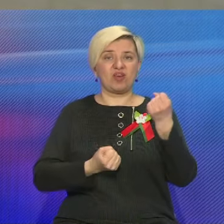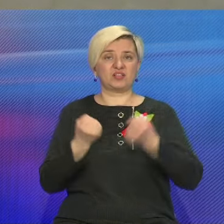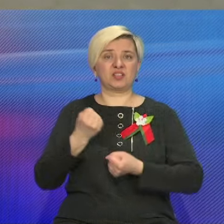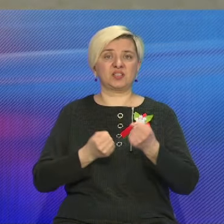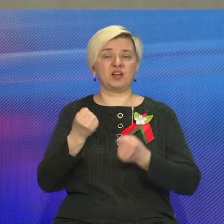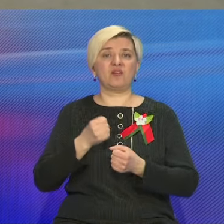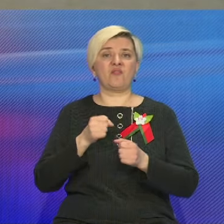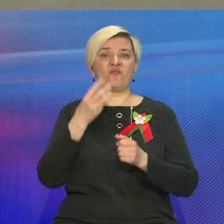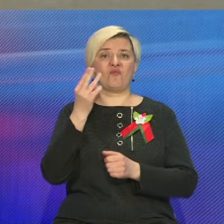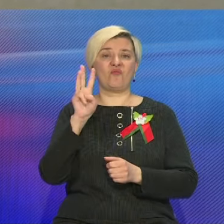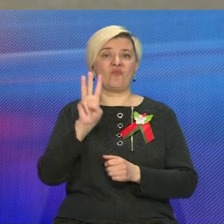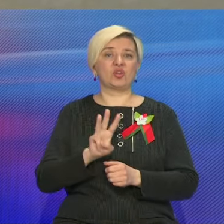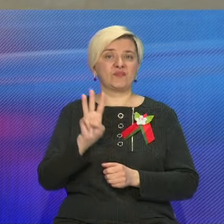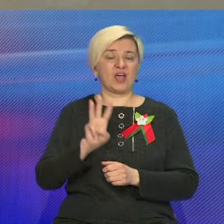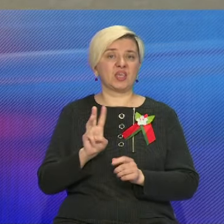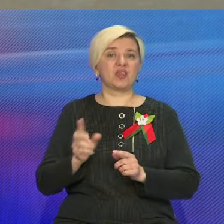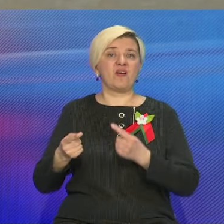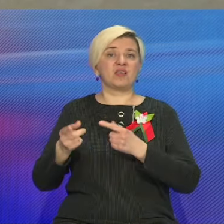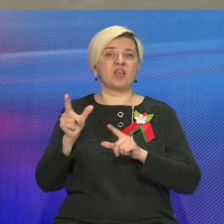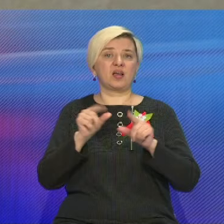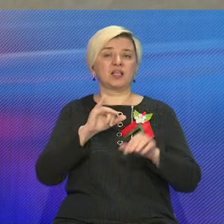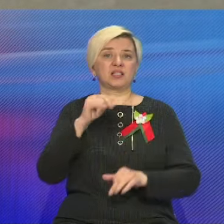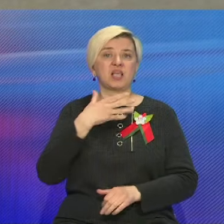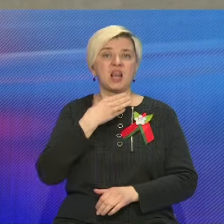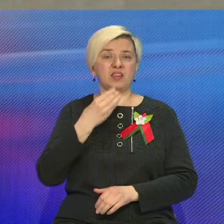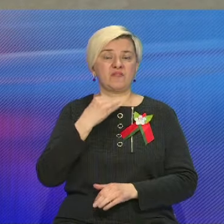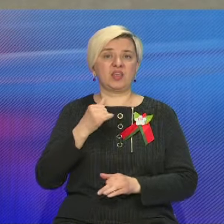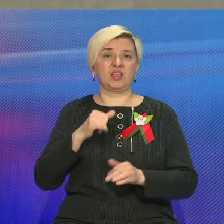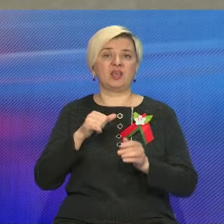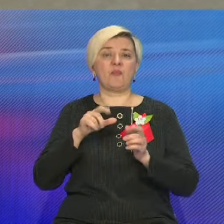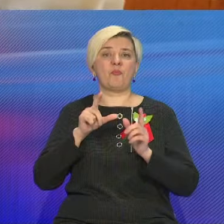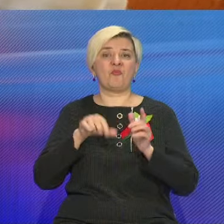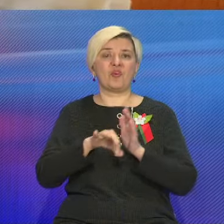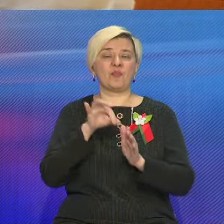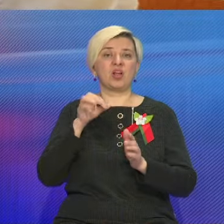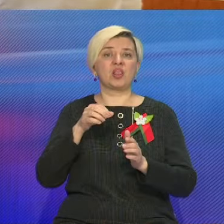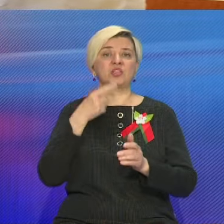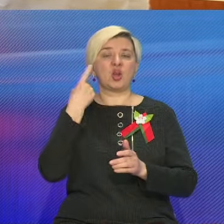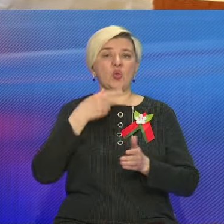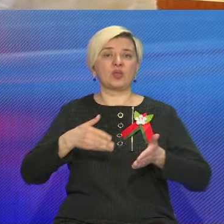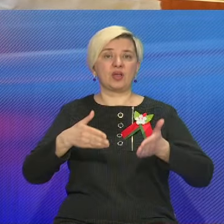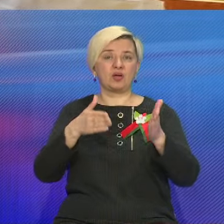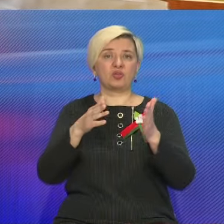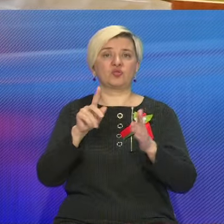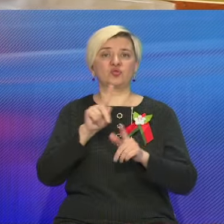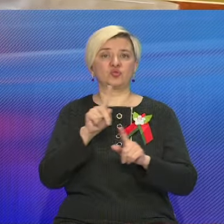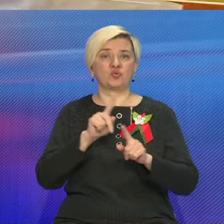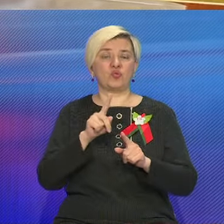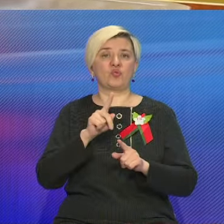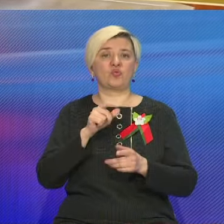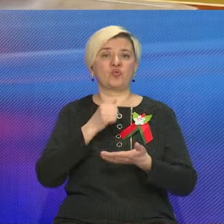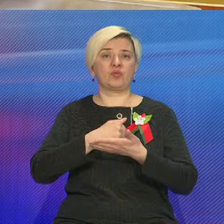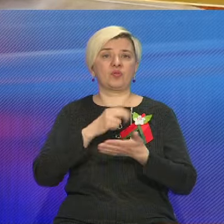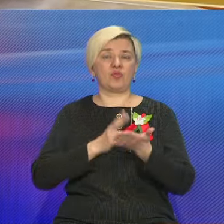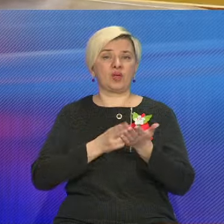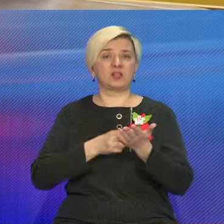пункт пропуску Камінний Лог. Вибрав зелений коридор, чим підтвердив відсутність грузу, який підлягає декларуванню. Однак митниками